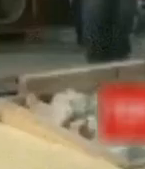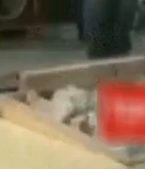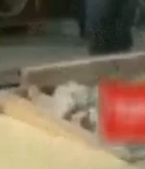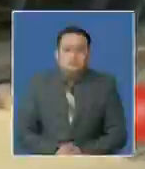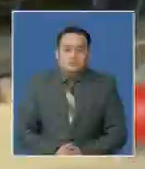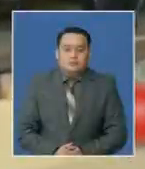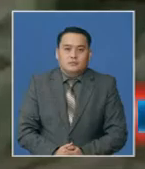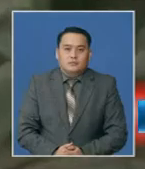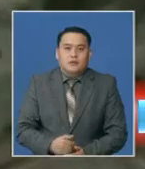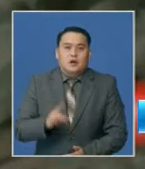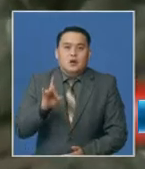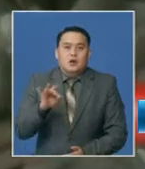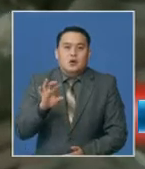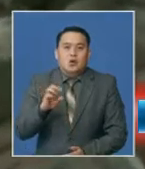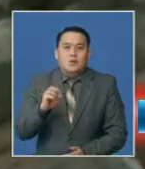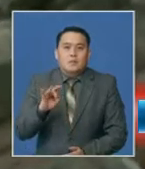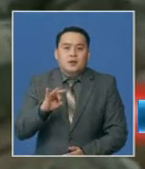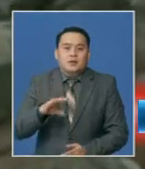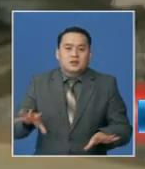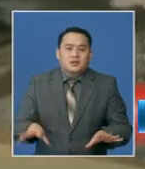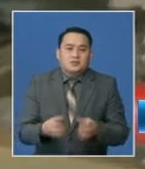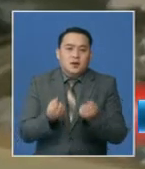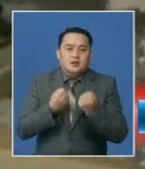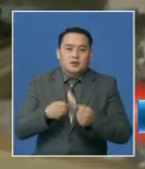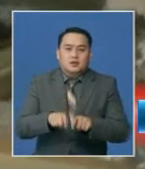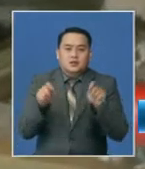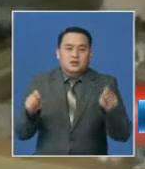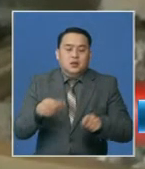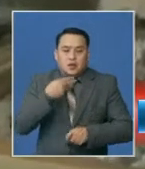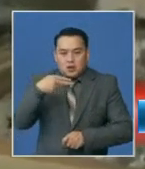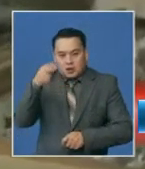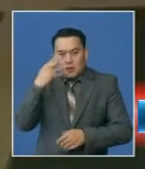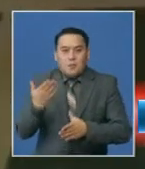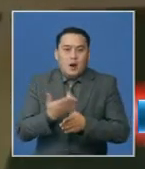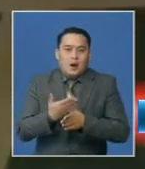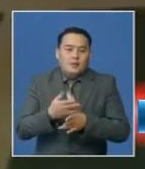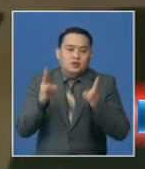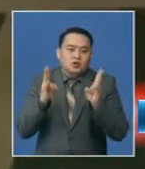Астана, и по Алматинской области. Далее события в мире.